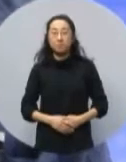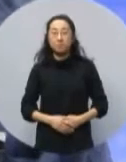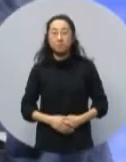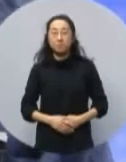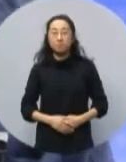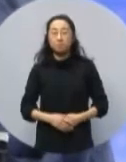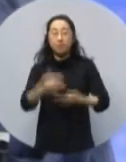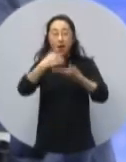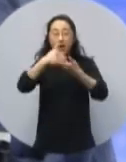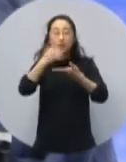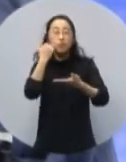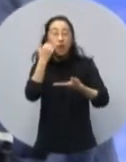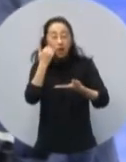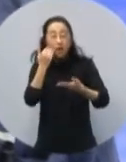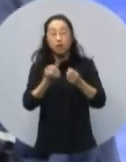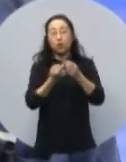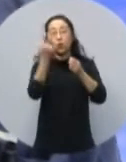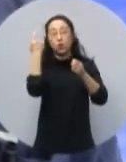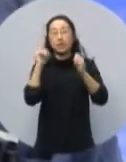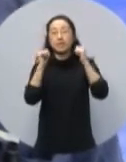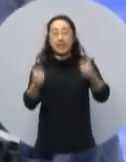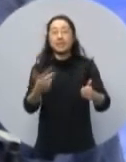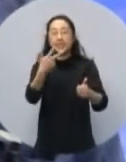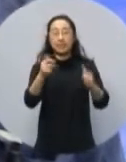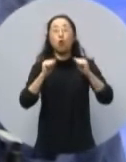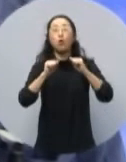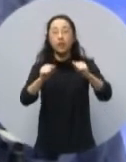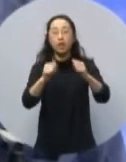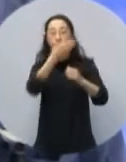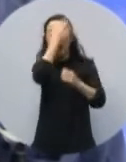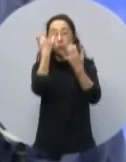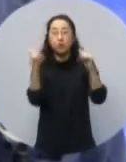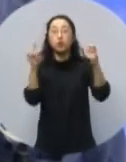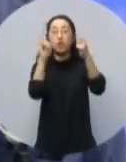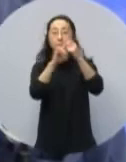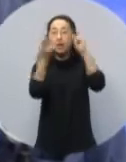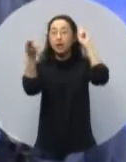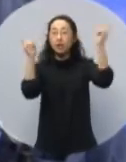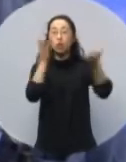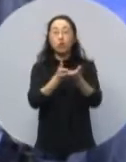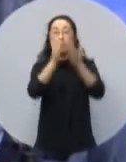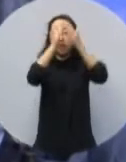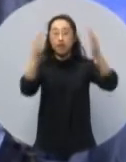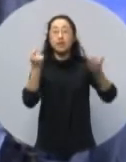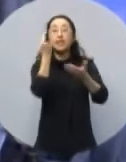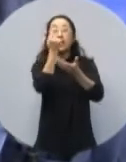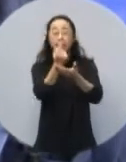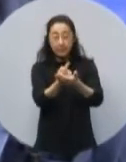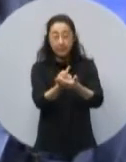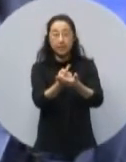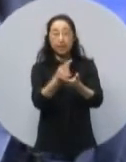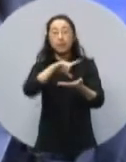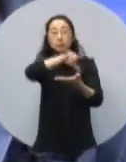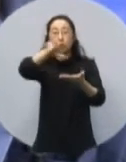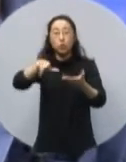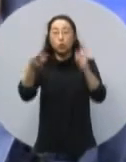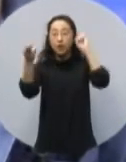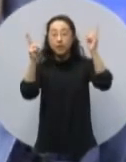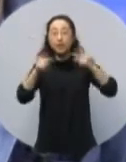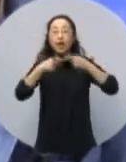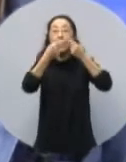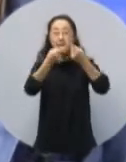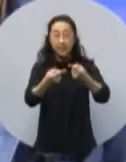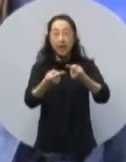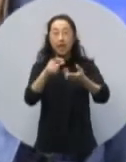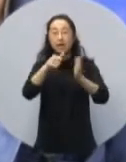う語るのは、去年市が行った若者のための企業説明会に参加し、地元企業に就職した